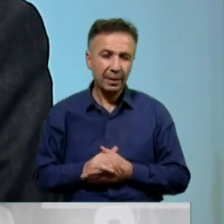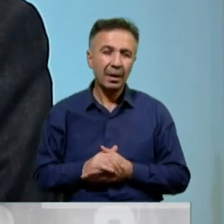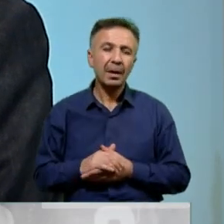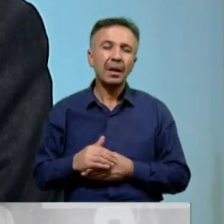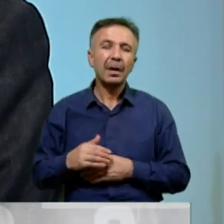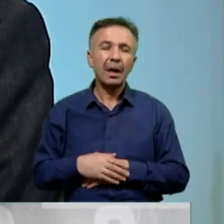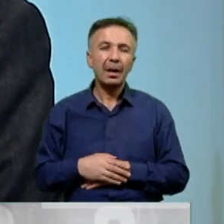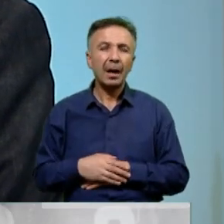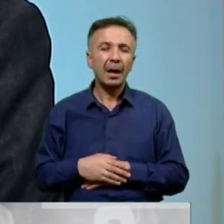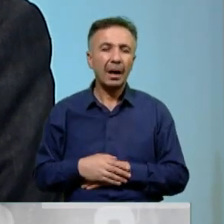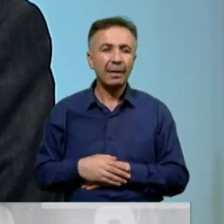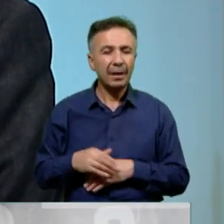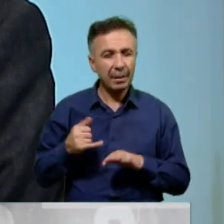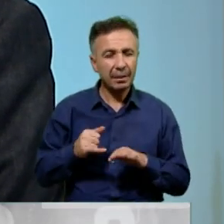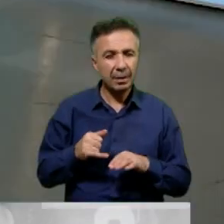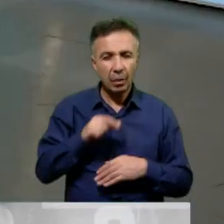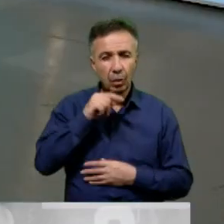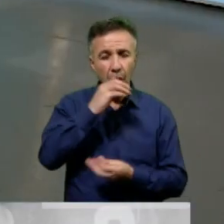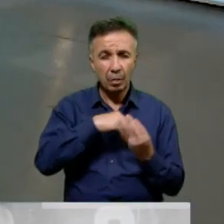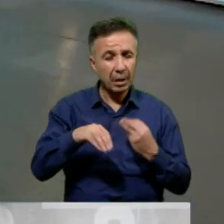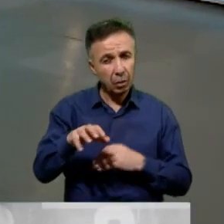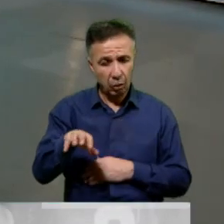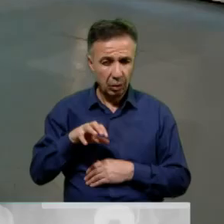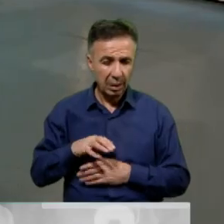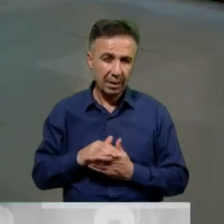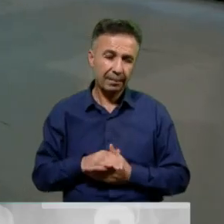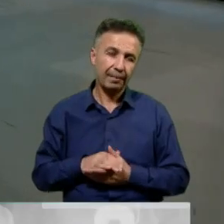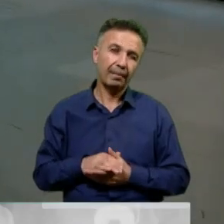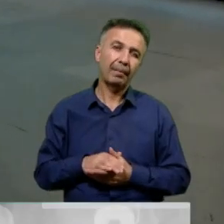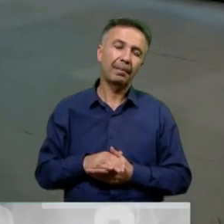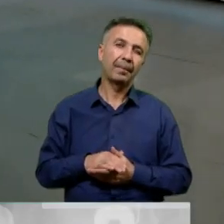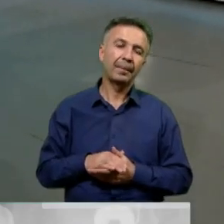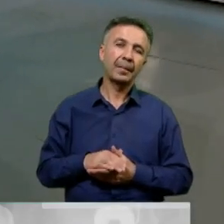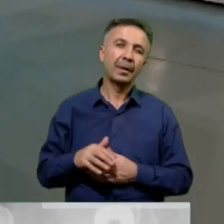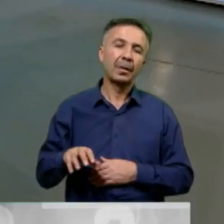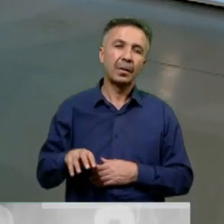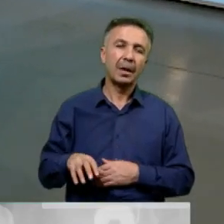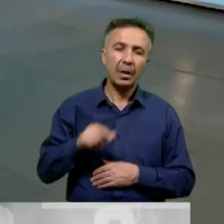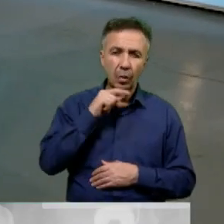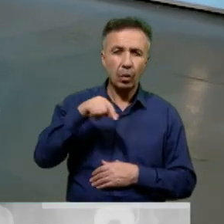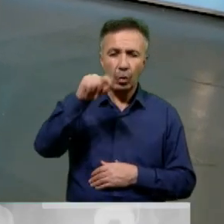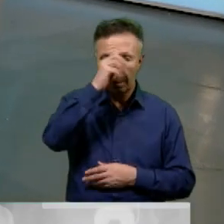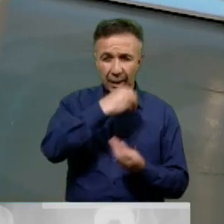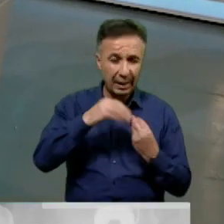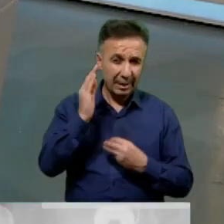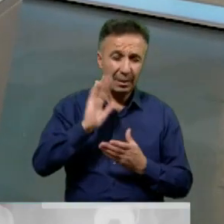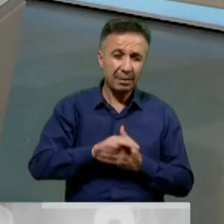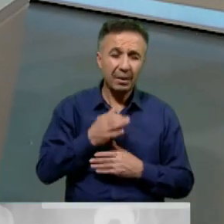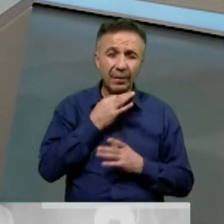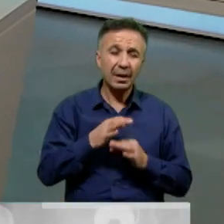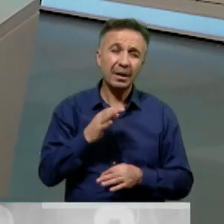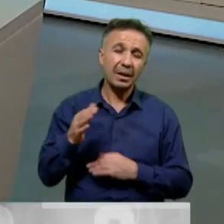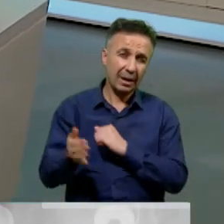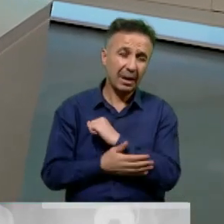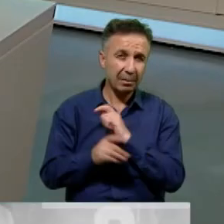umre sünnet. Hocam olağanüstü bir durum var. Umreye gitmesem de fakire yardım